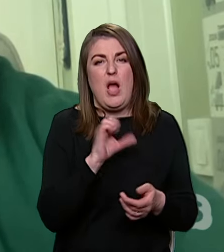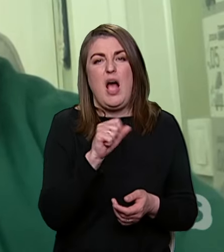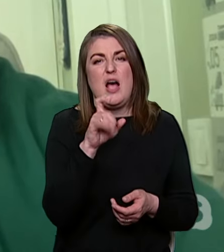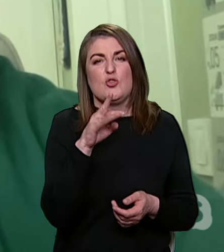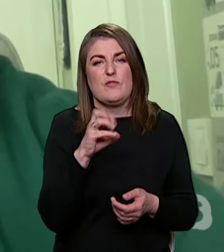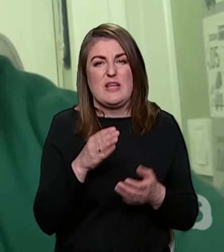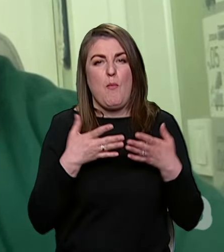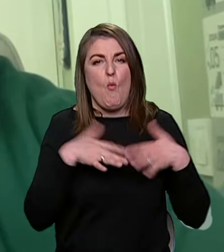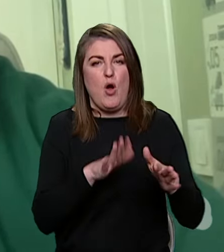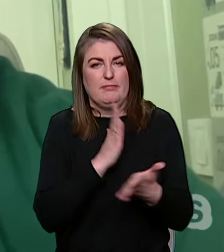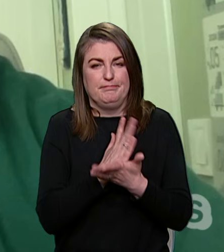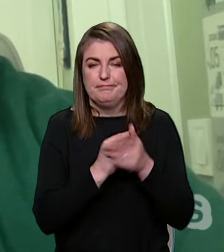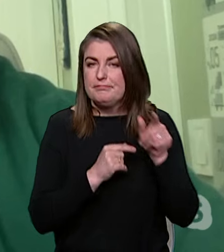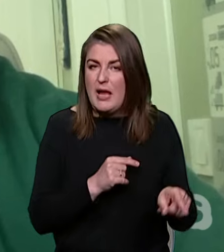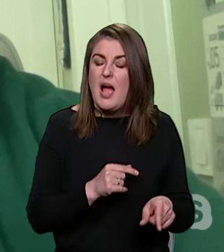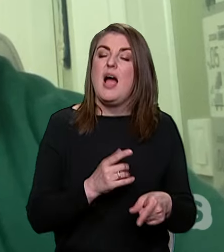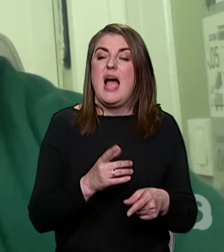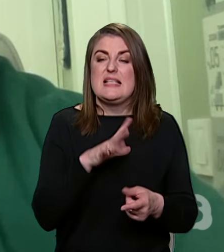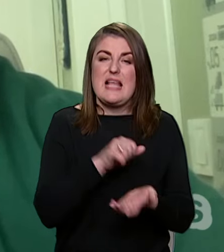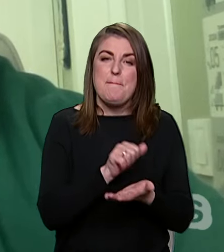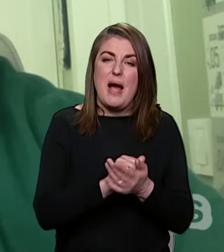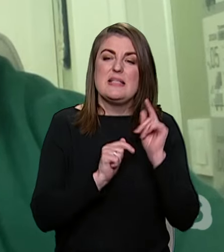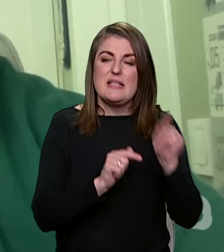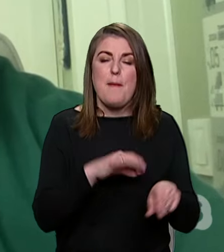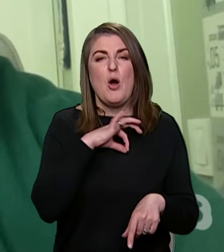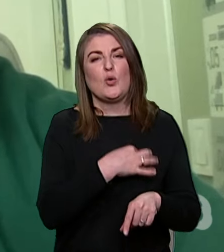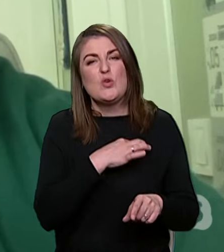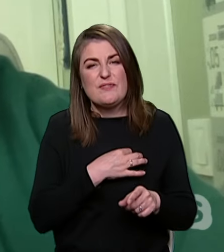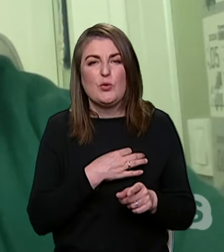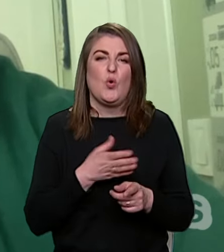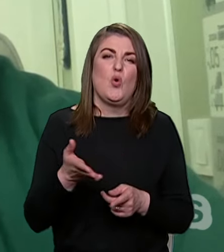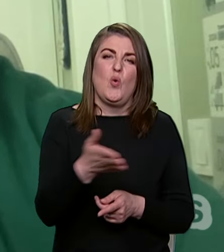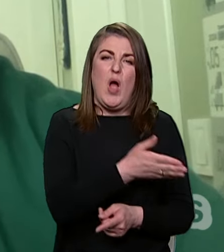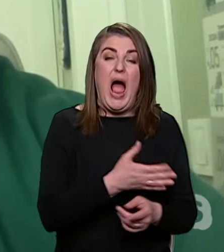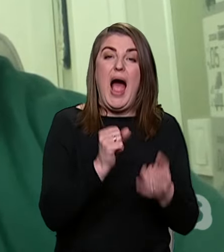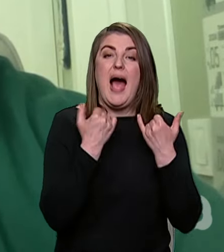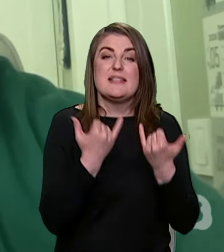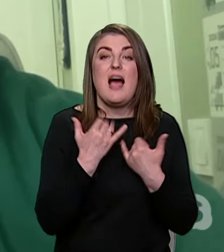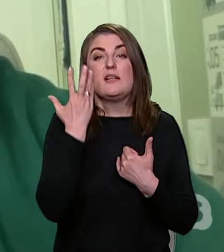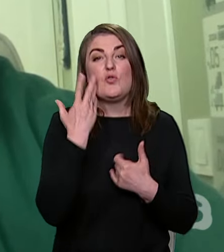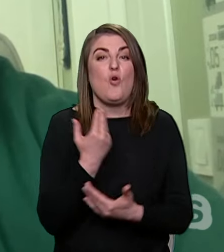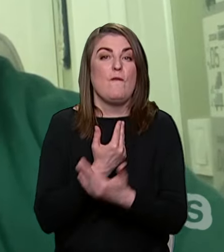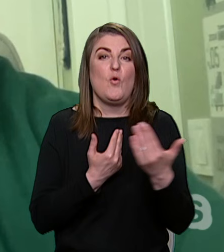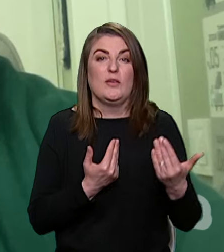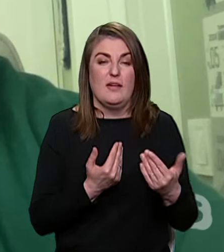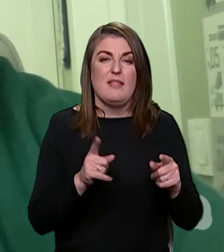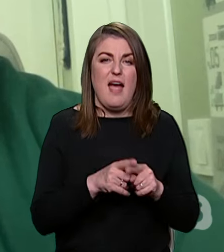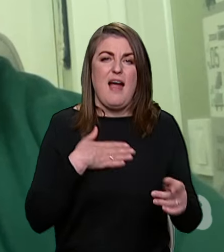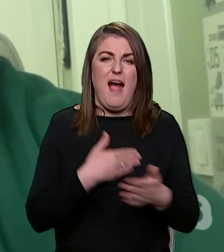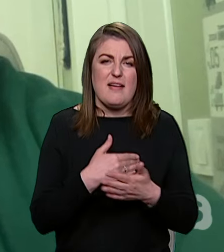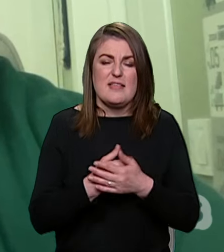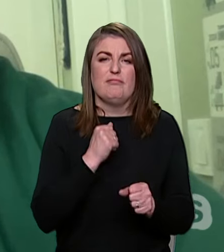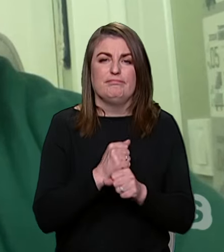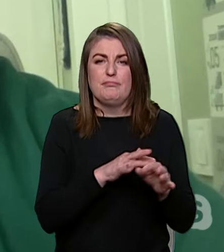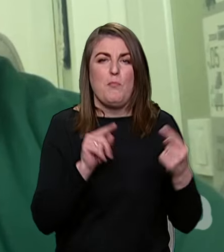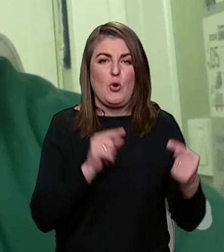морі і, в общем-то, займалися там розвідкою. А зараз, коли вони так активно діють